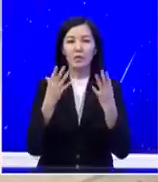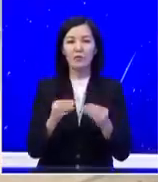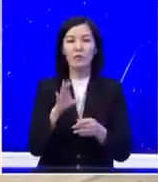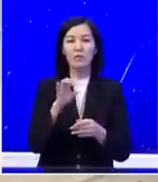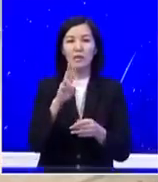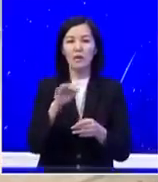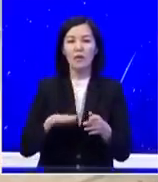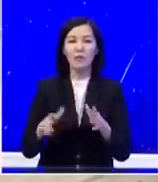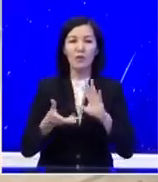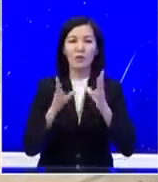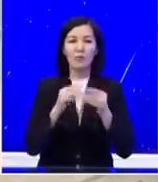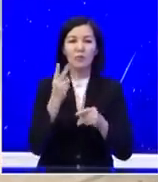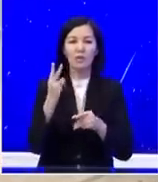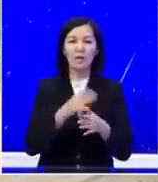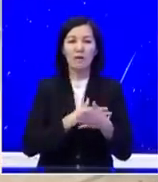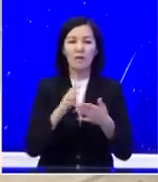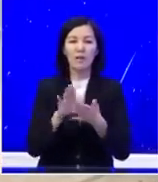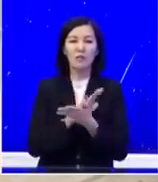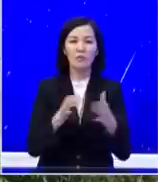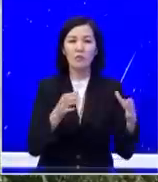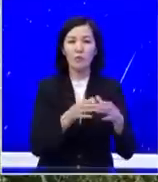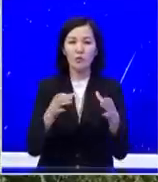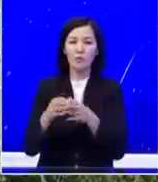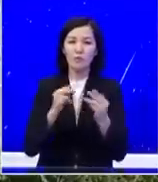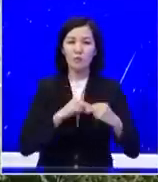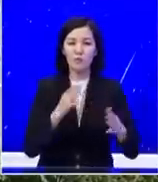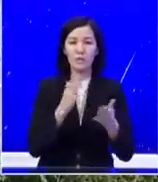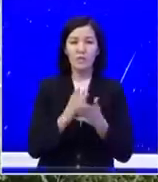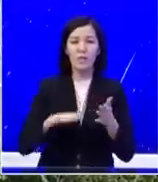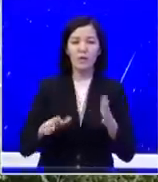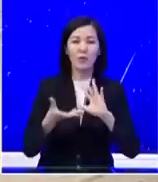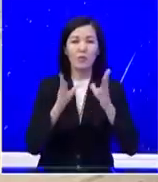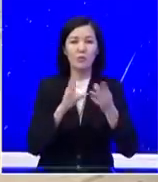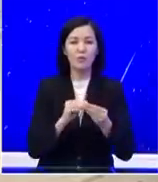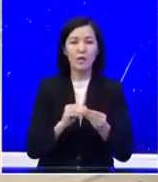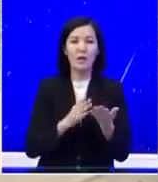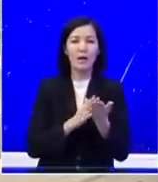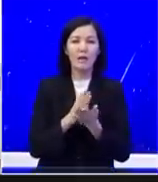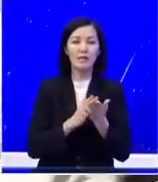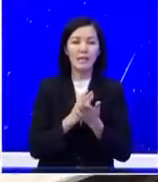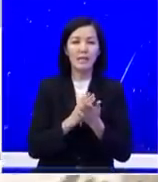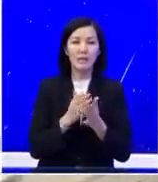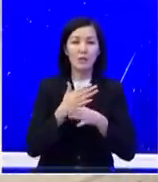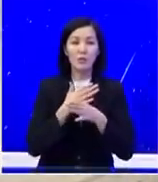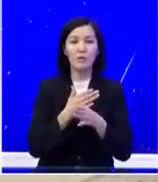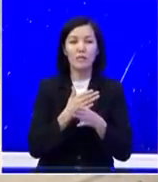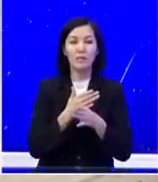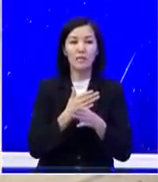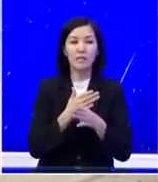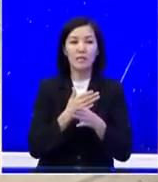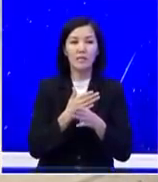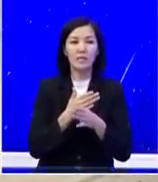ауданы бойынша 2 волонтерлық ұйым қызмет атқаруда. Еріктілер аудан бойынша ардагерлерге көмектеседі. Немесе